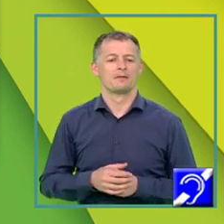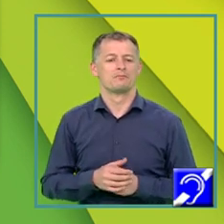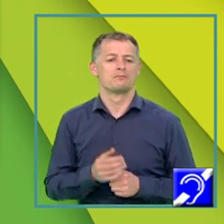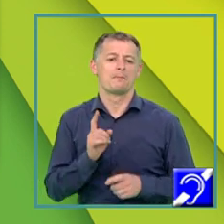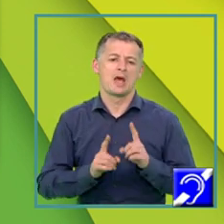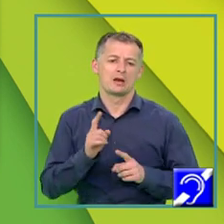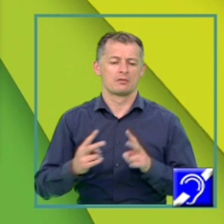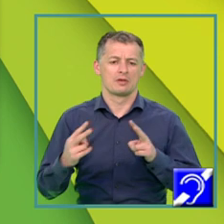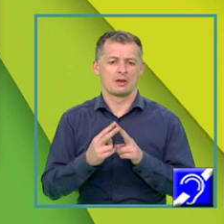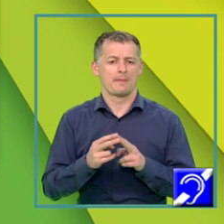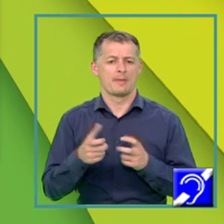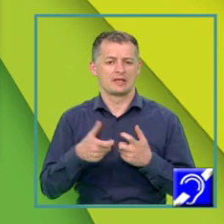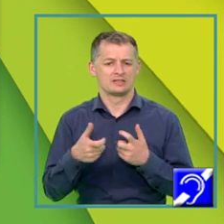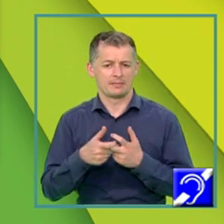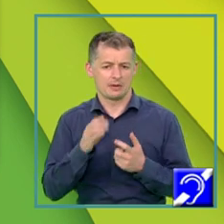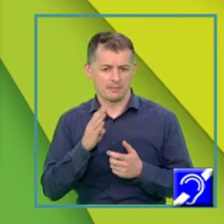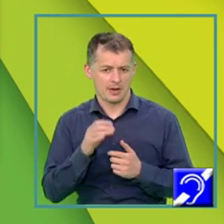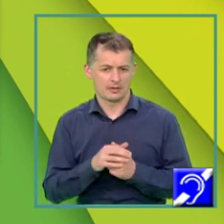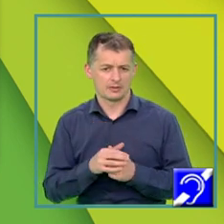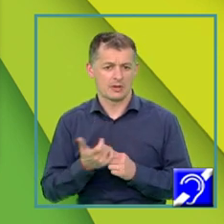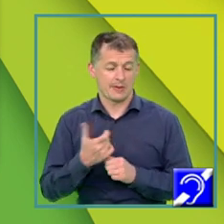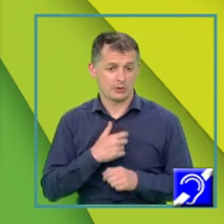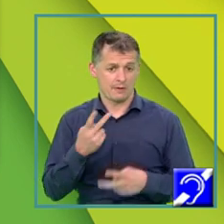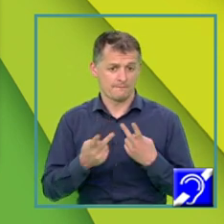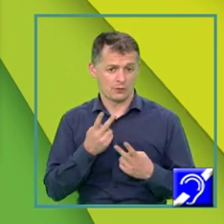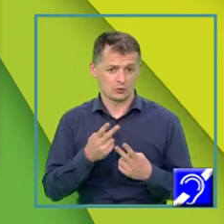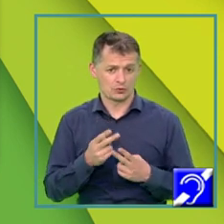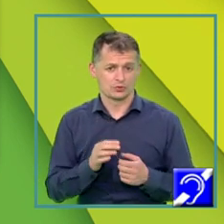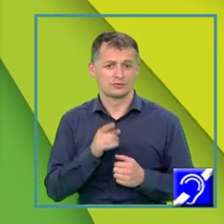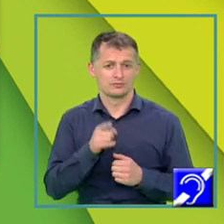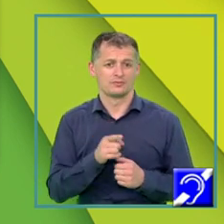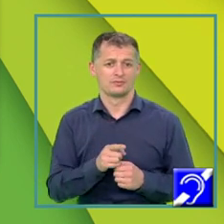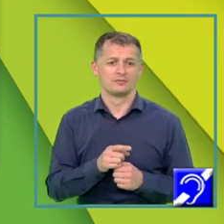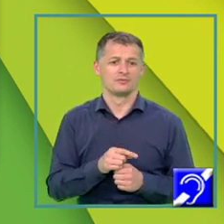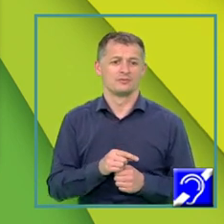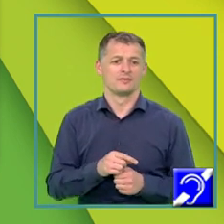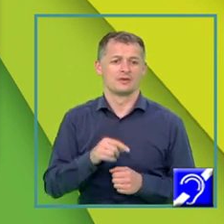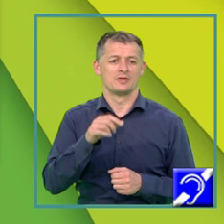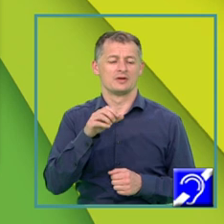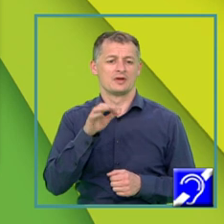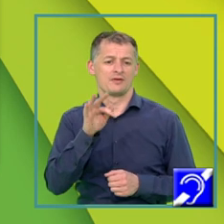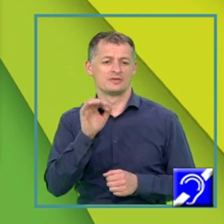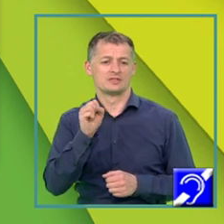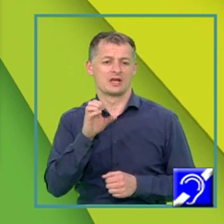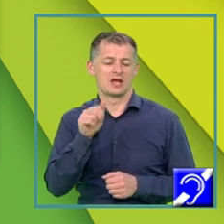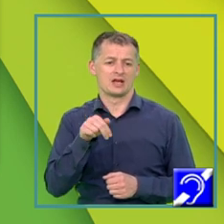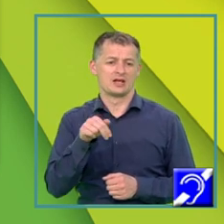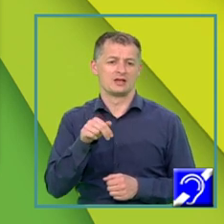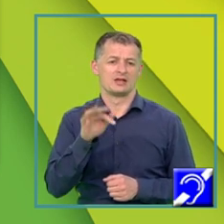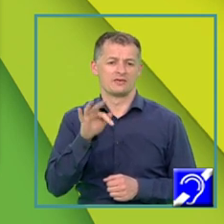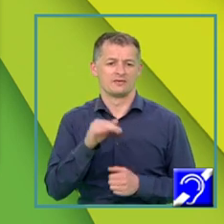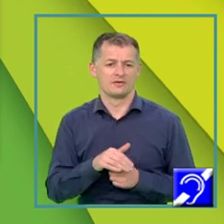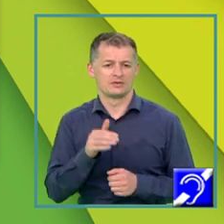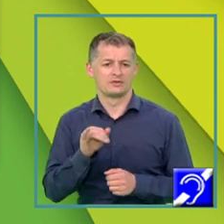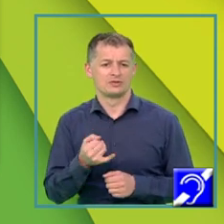din un fișier text se pot folosi funcțiile f canef pentru cuvinte și fgets pentru